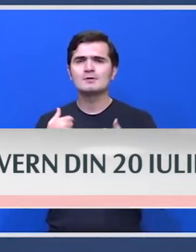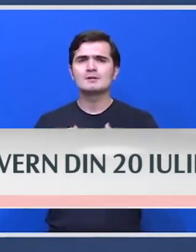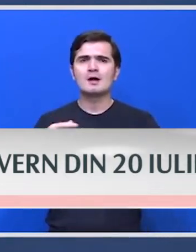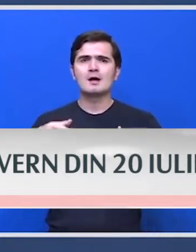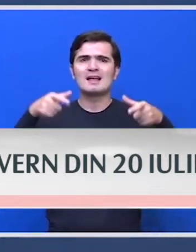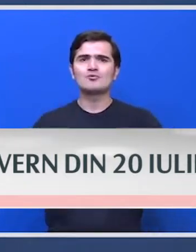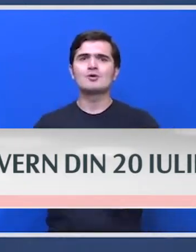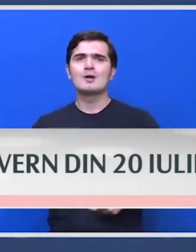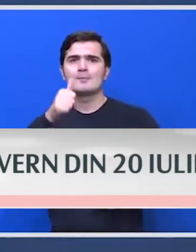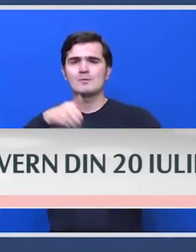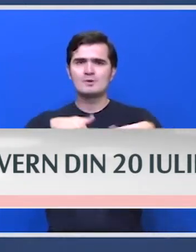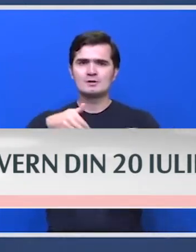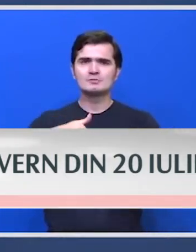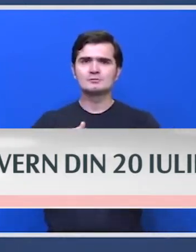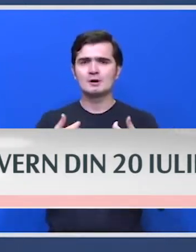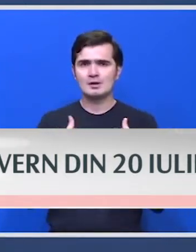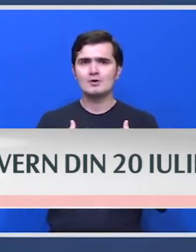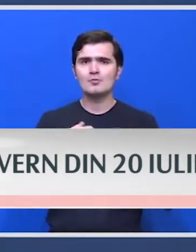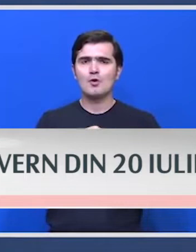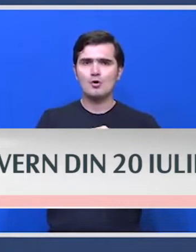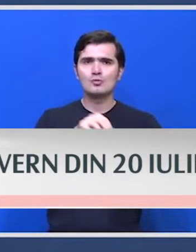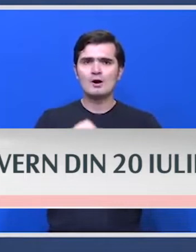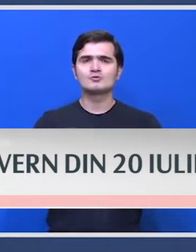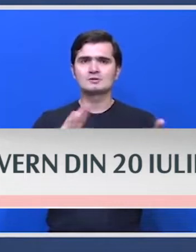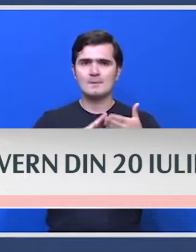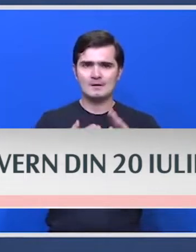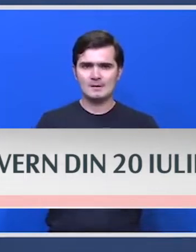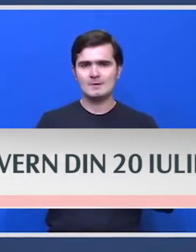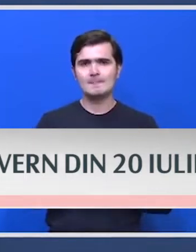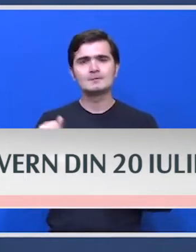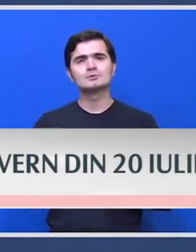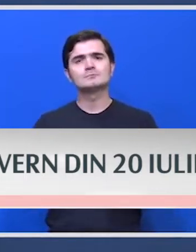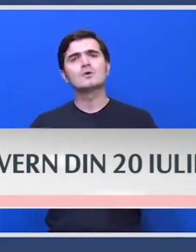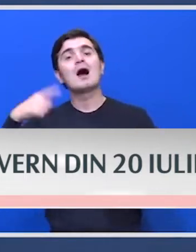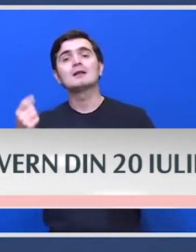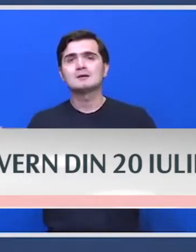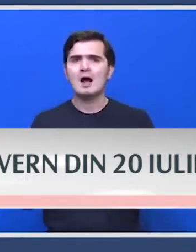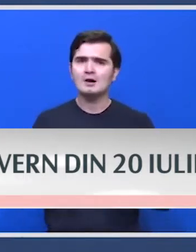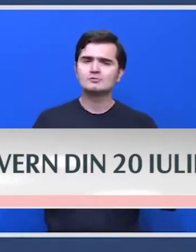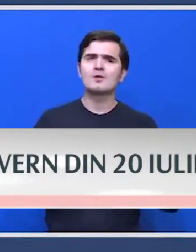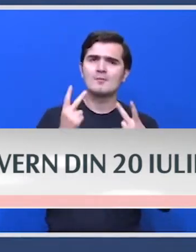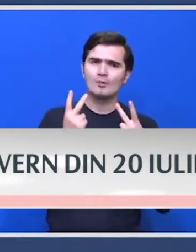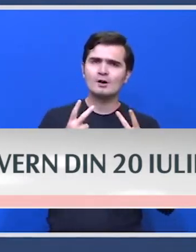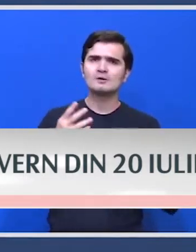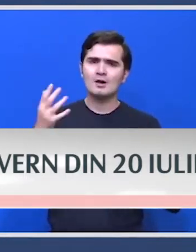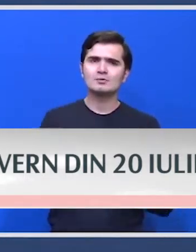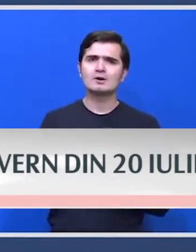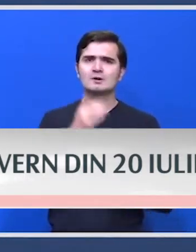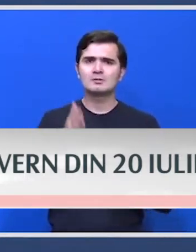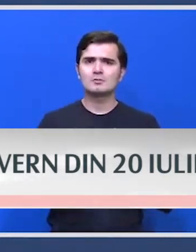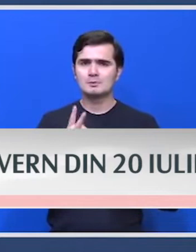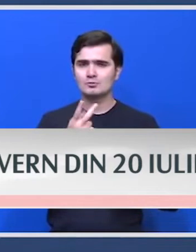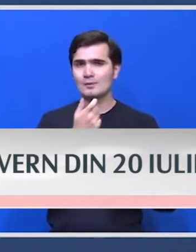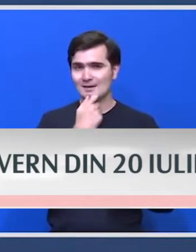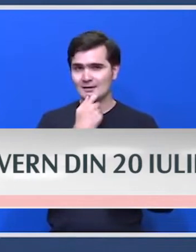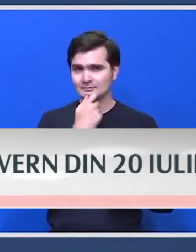Cancelariei Prim-Ministrului pe care îl coordonez. De asemenea, o altă acțiune foarte importantă care a fost realizată în ultimii 2 ani de